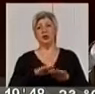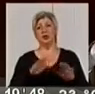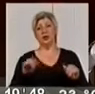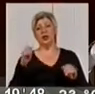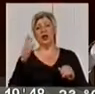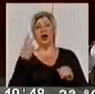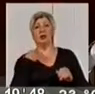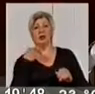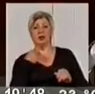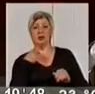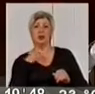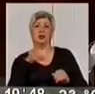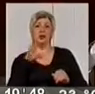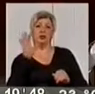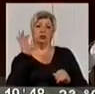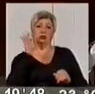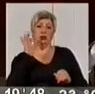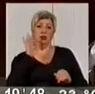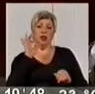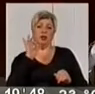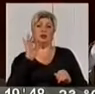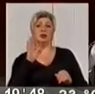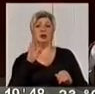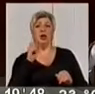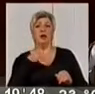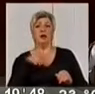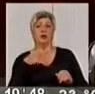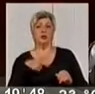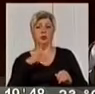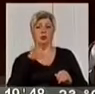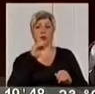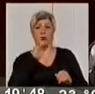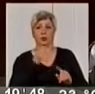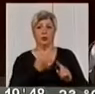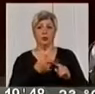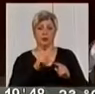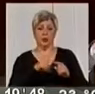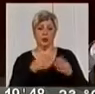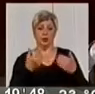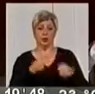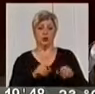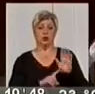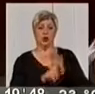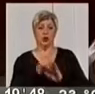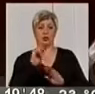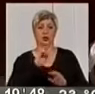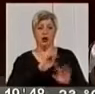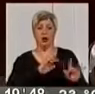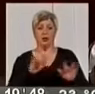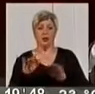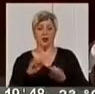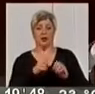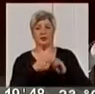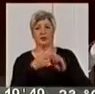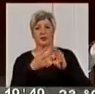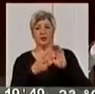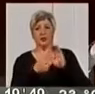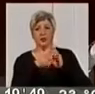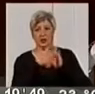французькій, німецькій мові. Тому сьогодні це діє вже з 17-го року і буде і в 18-му.